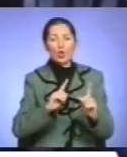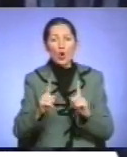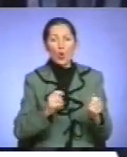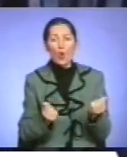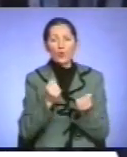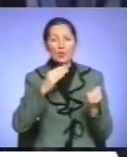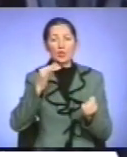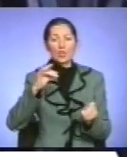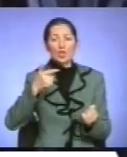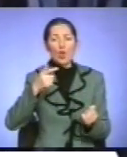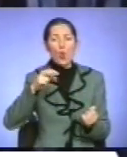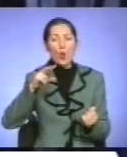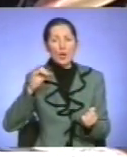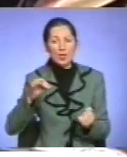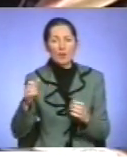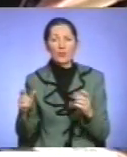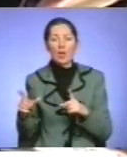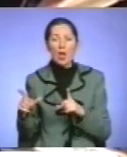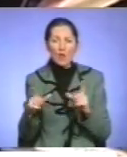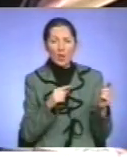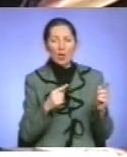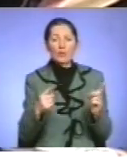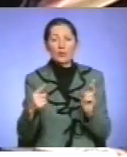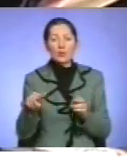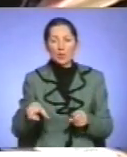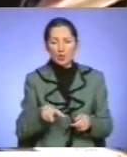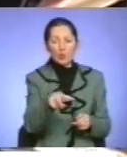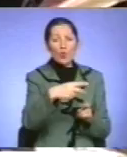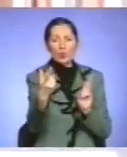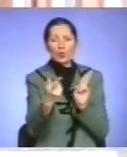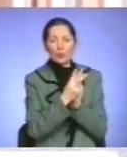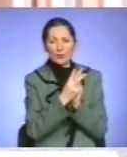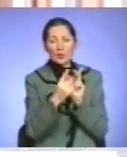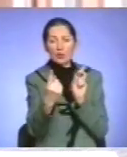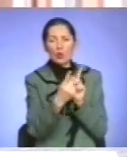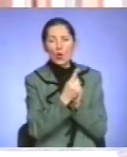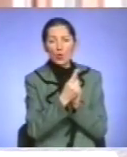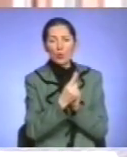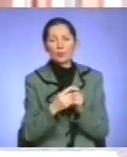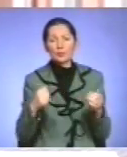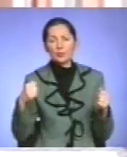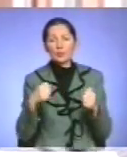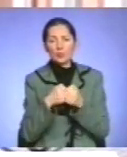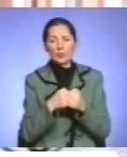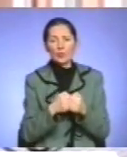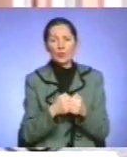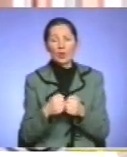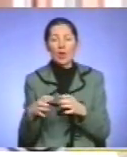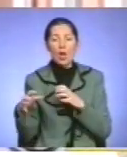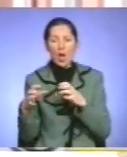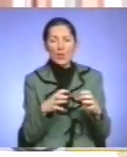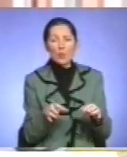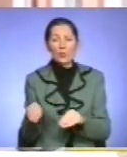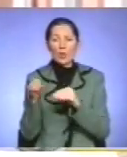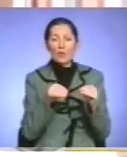виїхав на смугу зустрічного руху і допустив лобове зіткнення з мікроавтобусом. Автобус «Мерседес» переводив команду спортсменів із